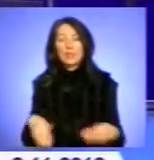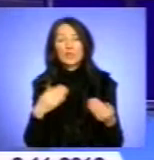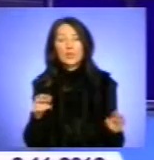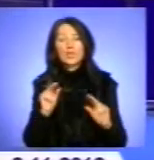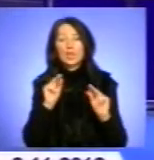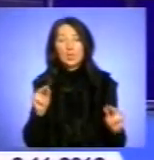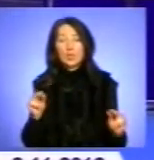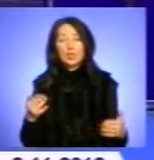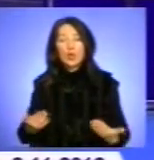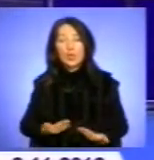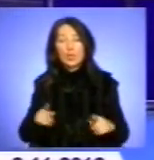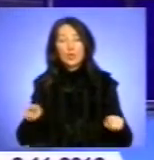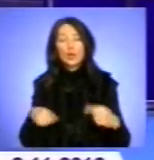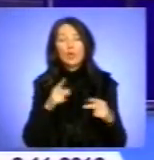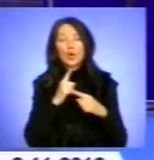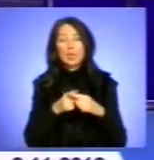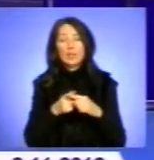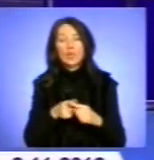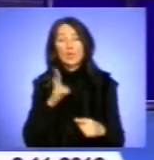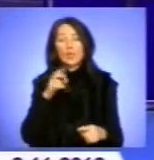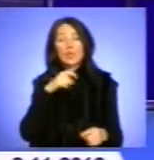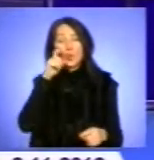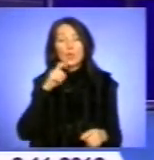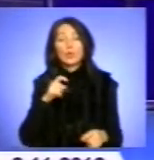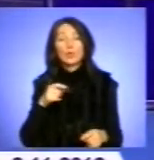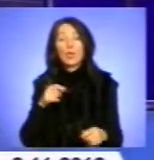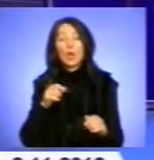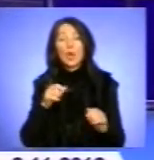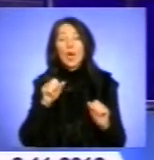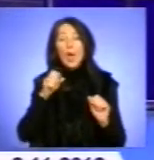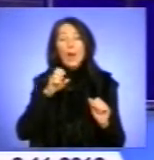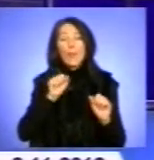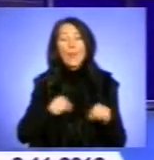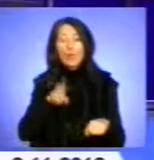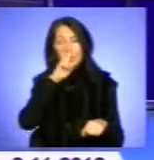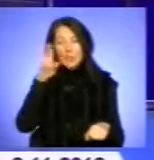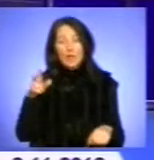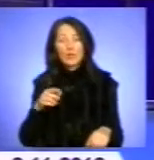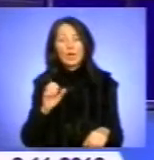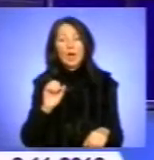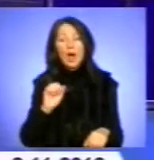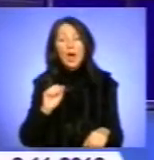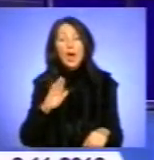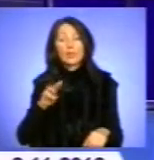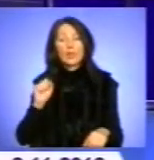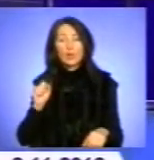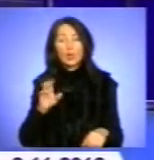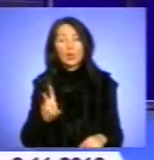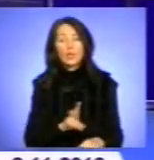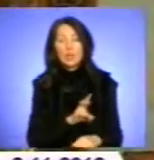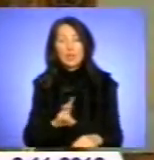Христа Господнього Української Православної Автокефальної Церкви, де настоятель, до слова, іменинник Дмитро